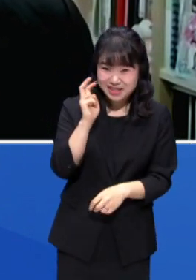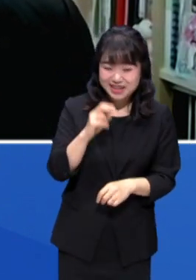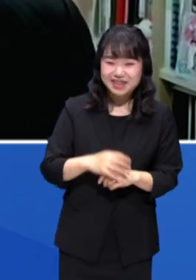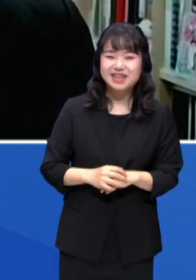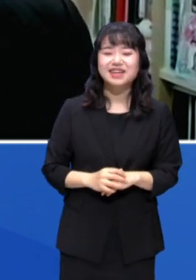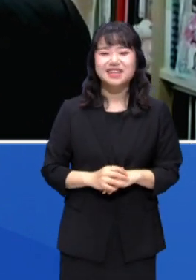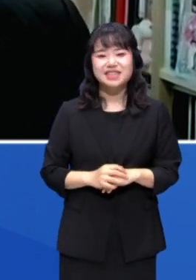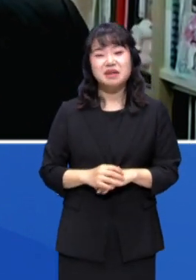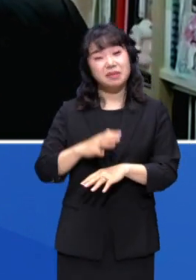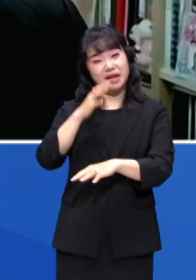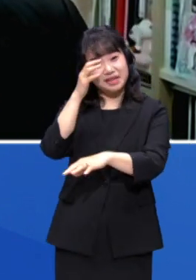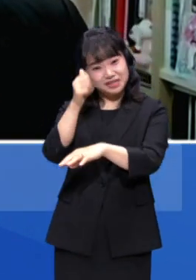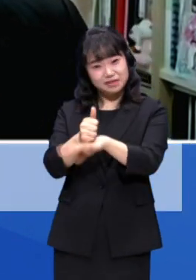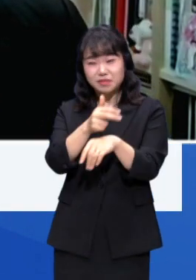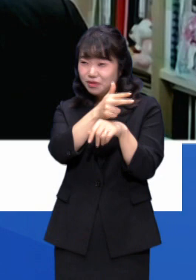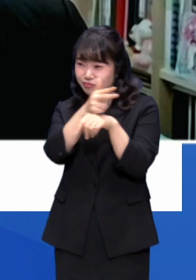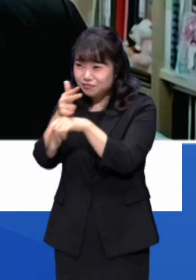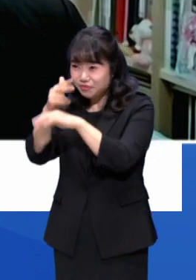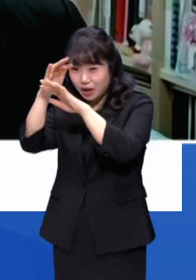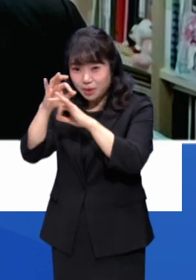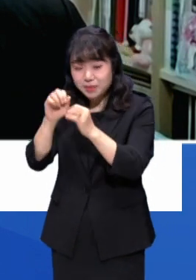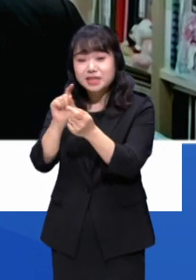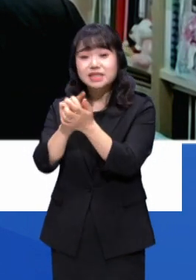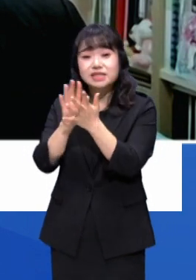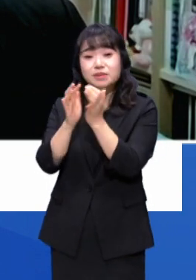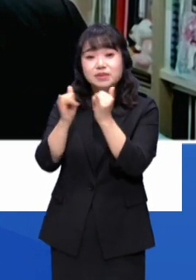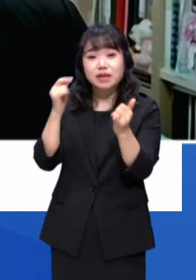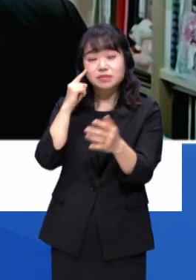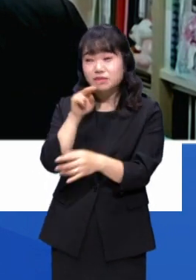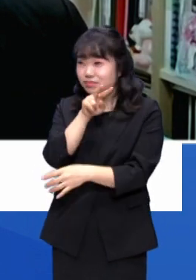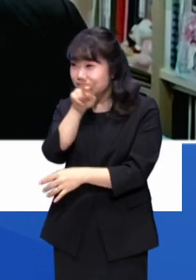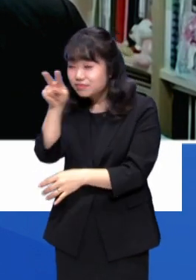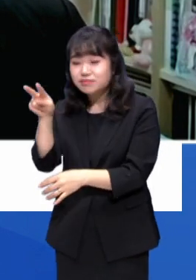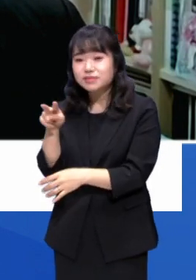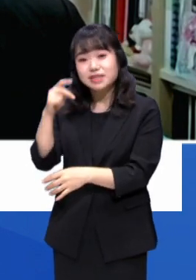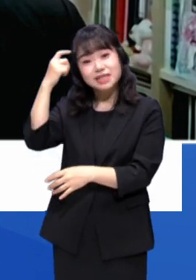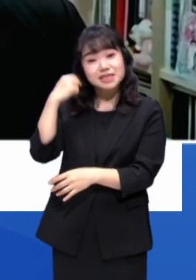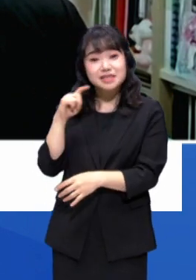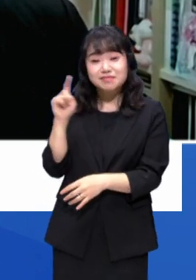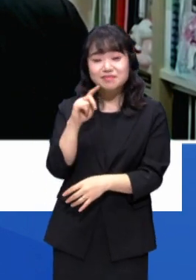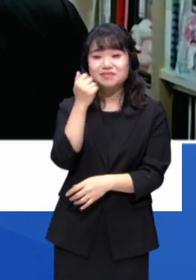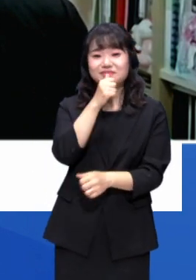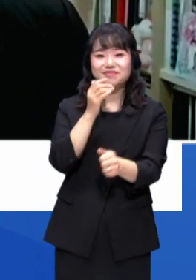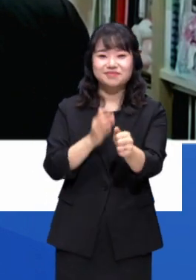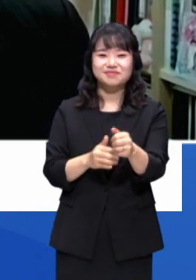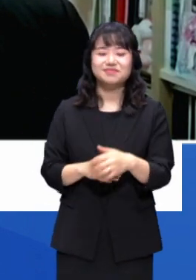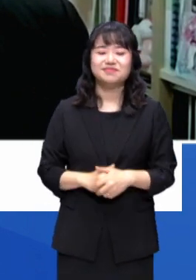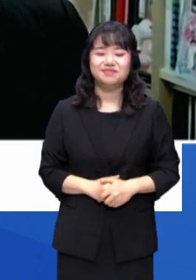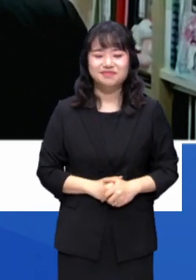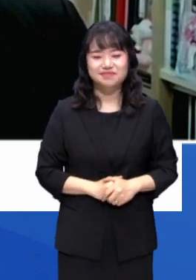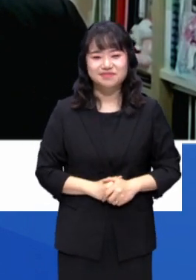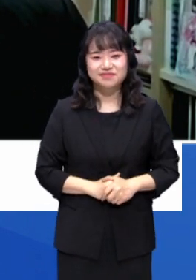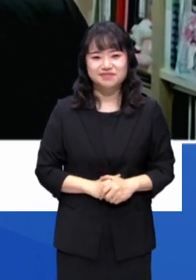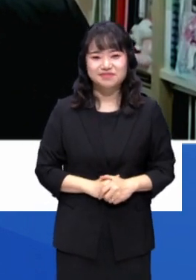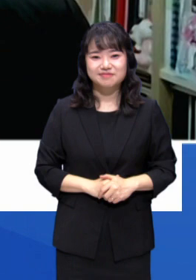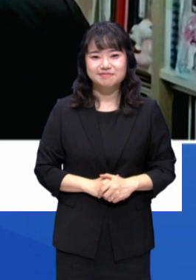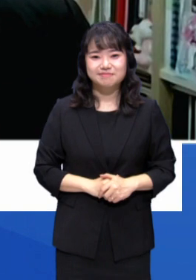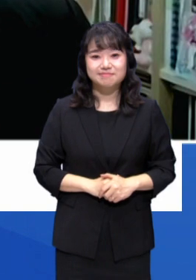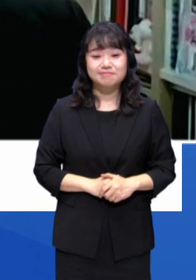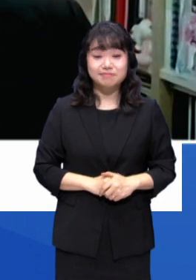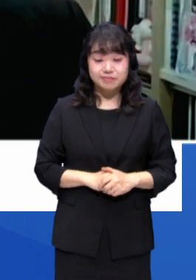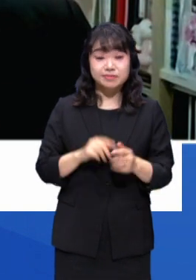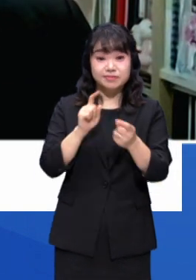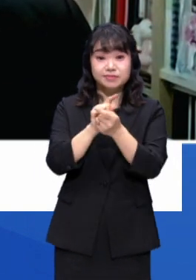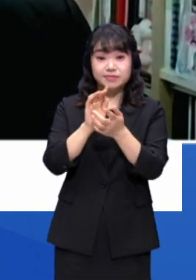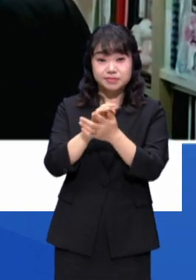많습니다. 네, 끝으로 이 취재하면서 현장에서 만난 우리 청년 음악가들의 소감이 어떤지도 전해주시죠.